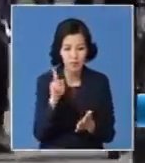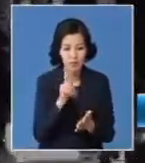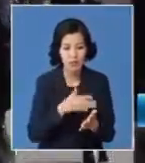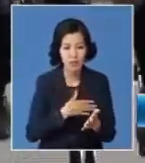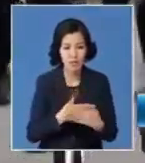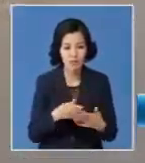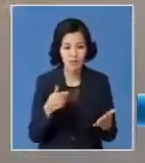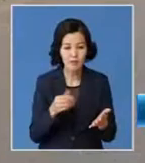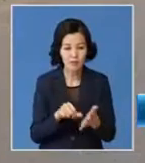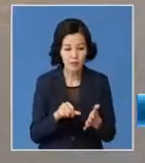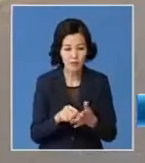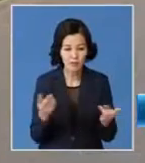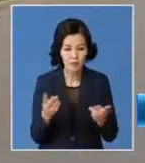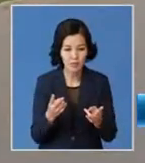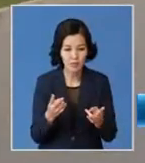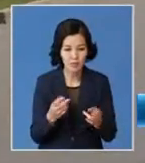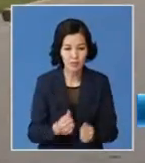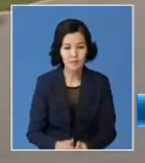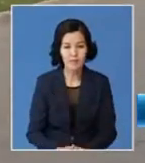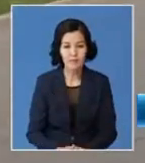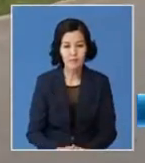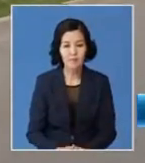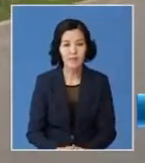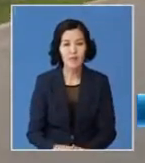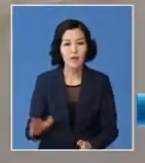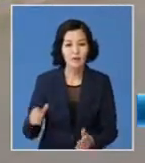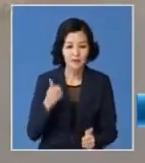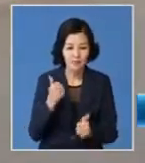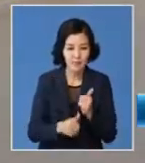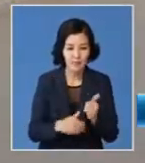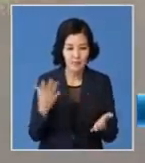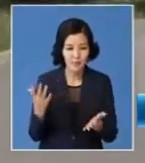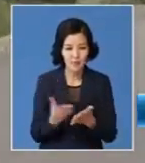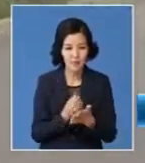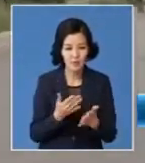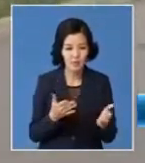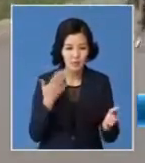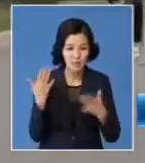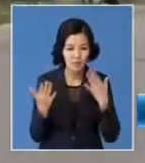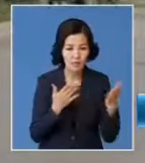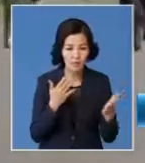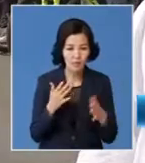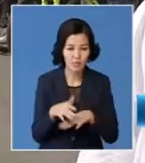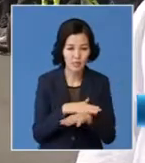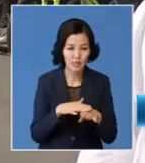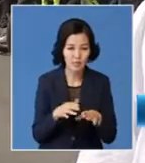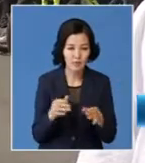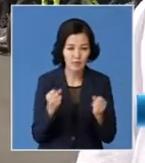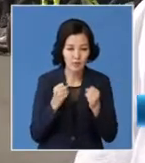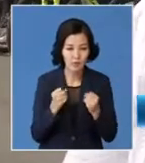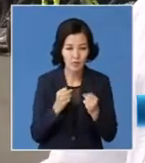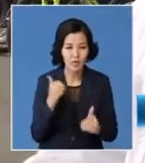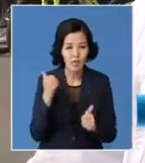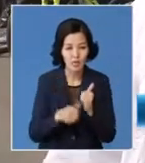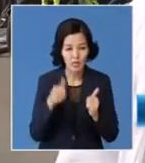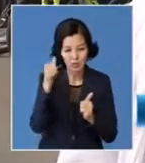в которой нет места бесполезным и губительным привычкам. Зато оно всегда найдется для увлечений массовыми видами спорта. Из года в год у